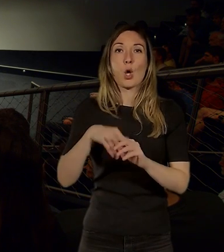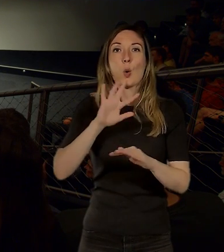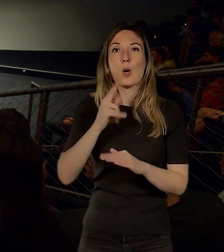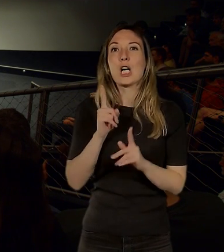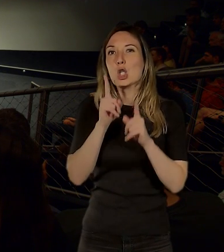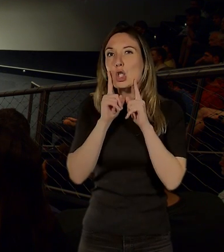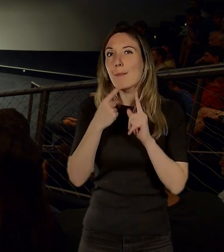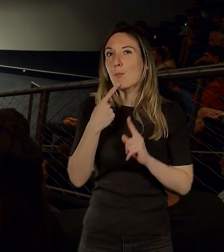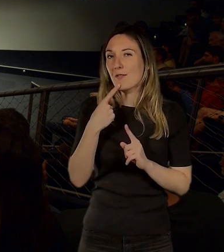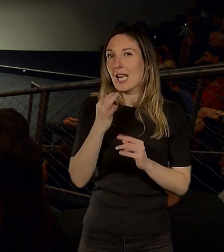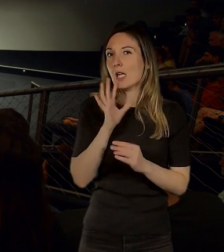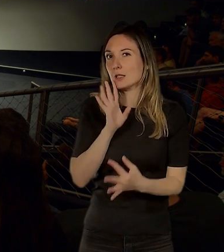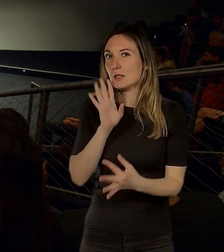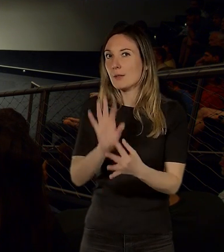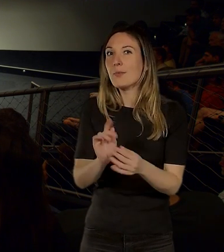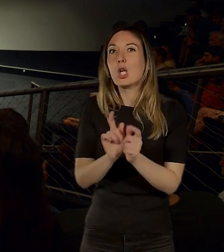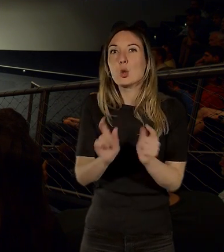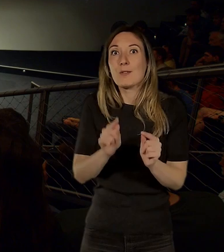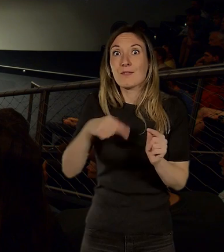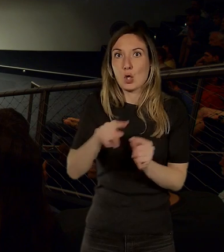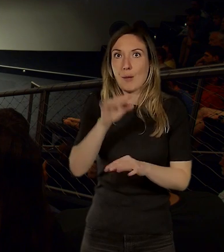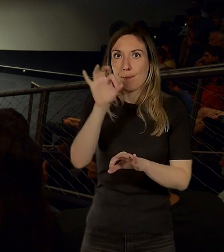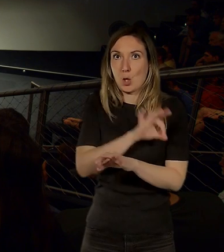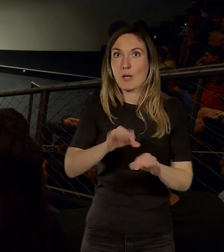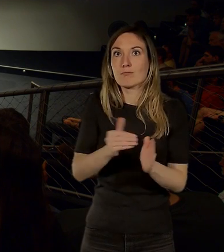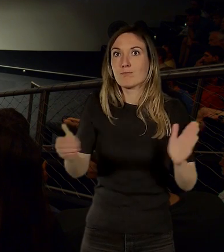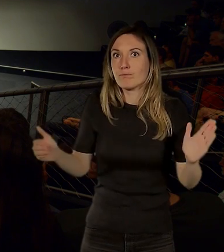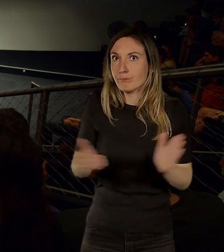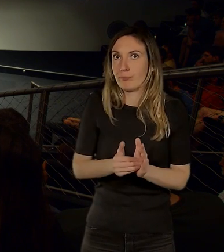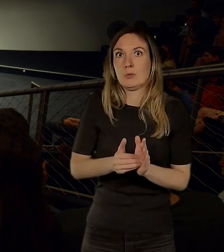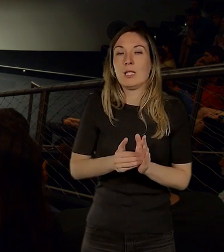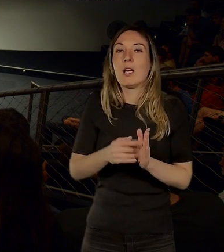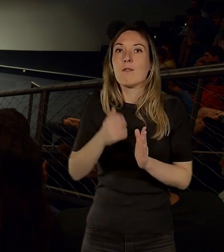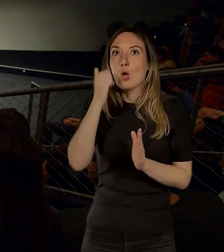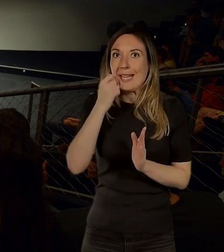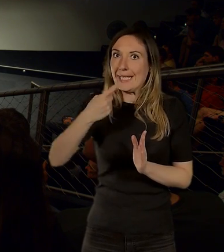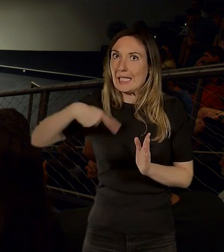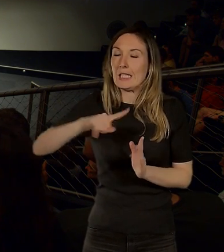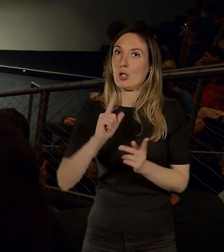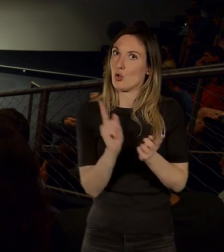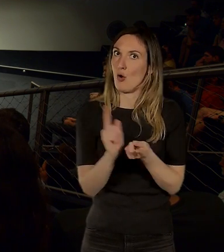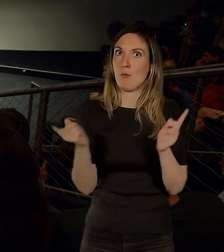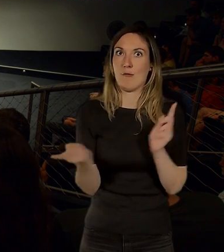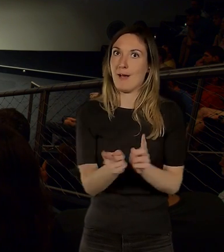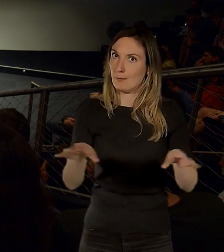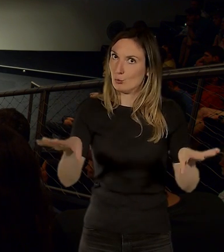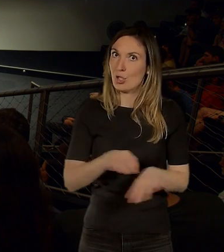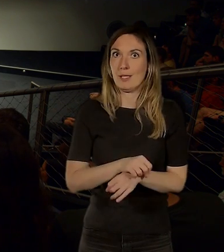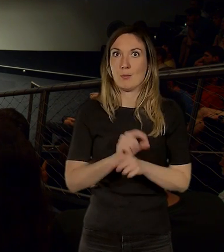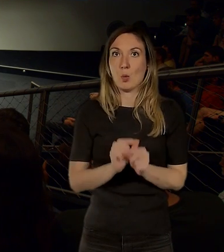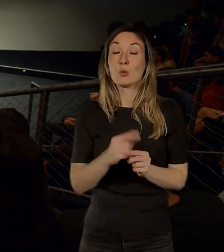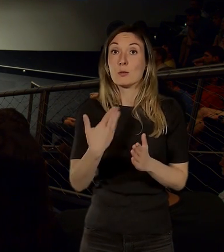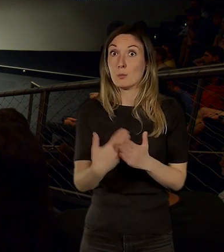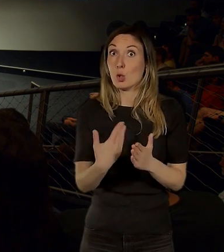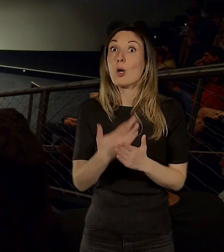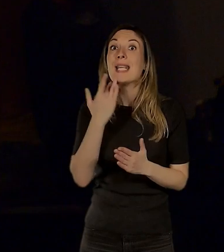Hřib, že tento projekt bude vyžadovat významnou společenskou shodu, a proto jsem se chtěl zeptat, jakým způsobem vlastně bude